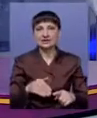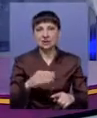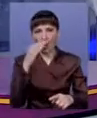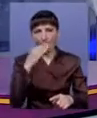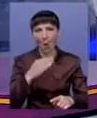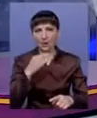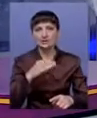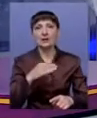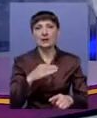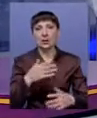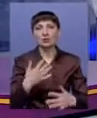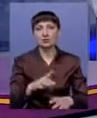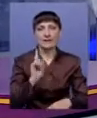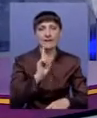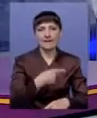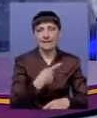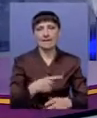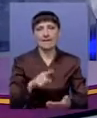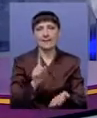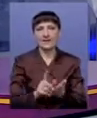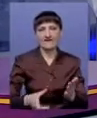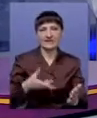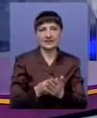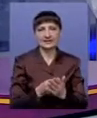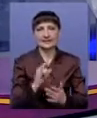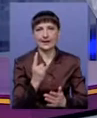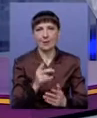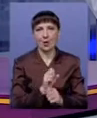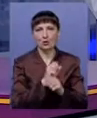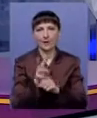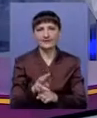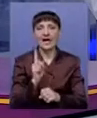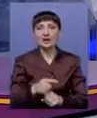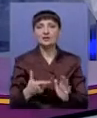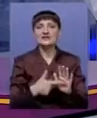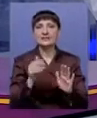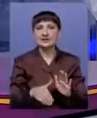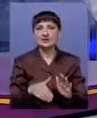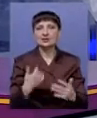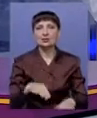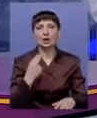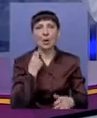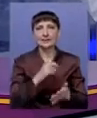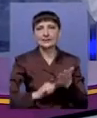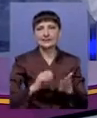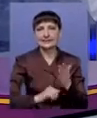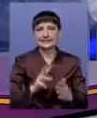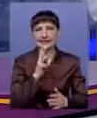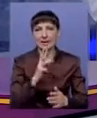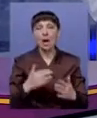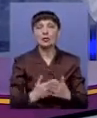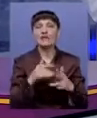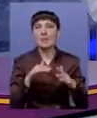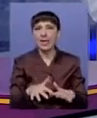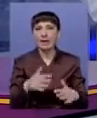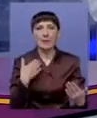отцов обязали выплатить деньги на содержание своих же детей. Еще у 7 тысяч удерживают долги зарплаты. О новых мерах